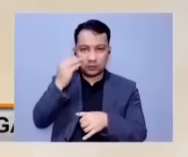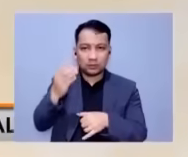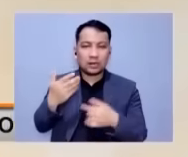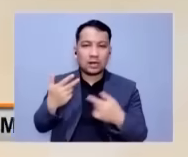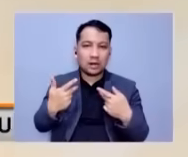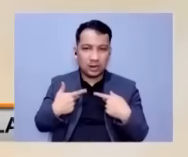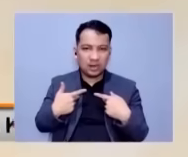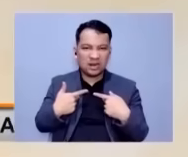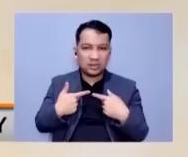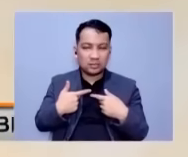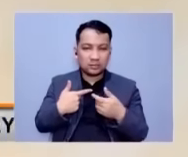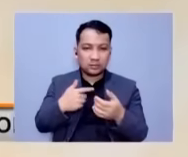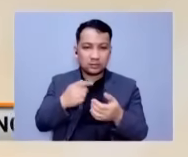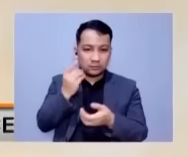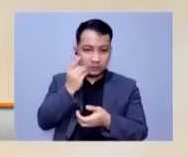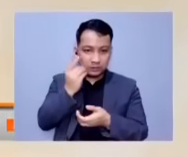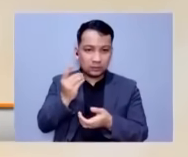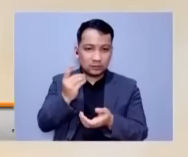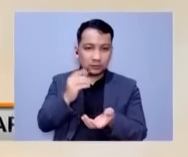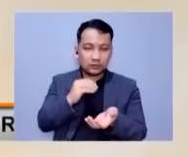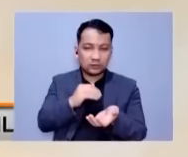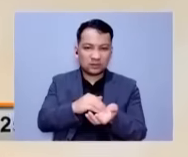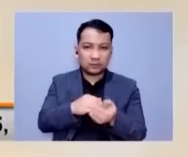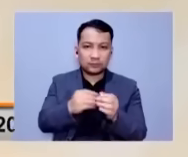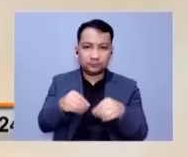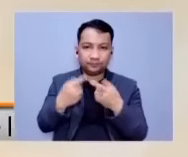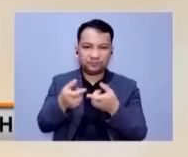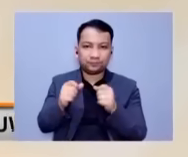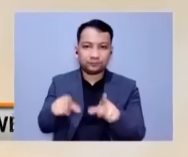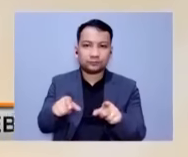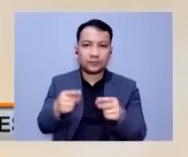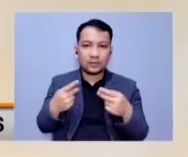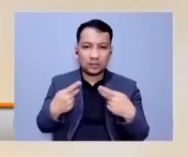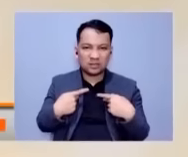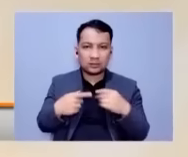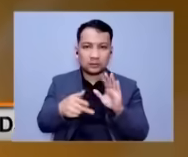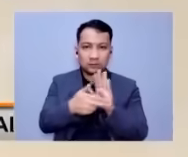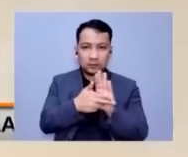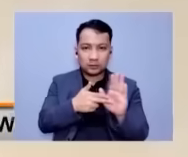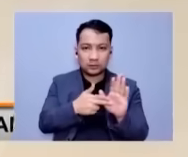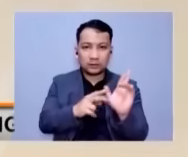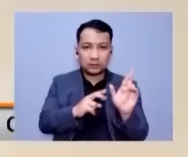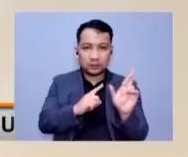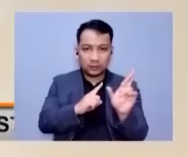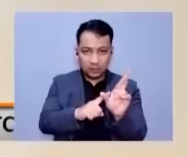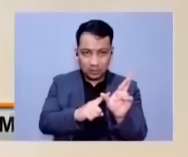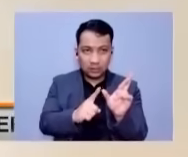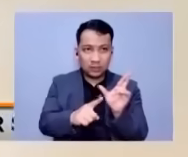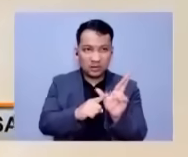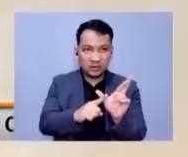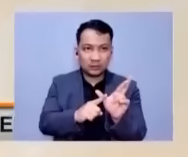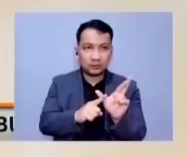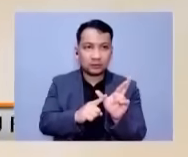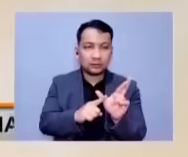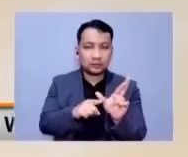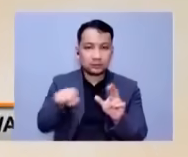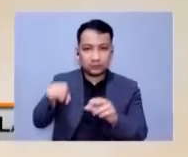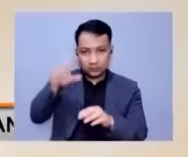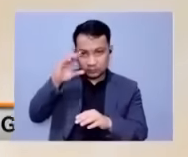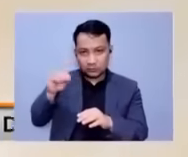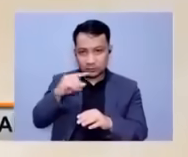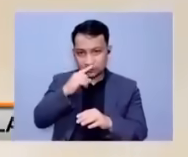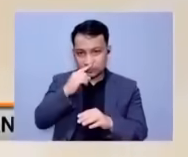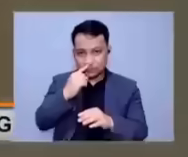physician, dentista o veterinaryo bago magbenta ng mga gamot na may label na RX. Hindi raw deserve ng lalaking pharmacist ang